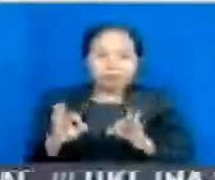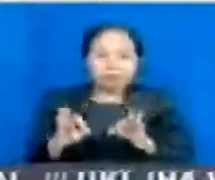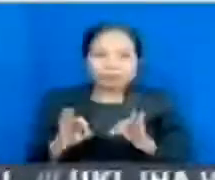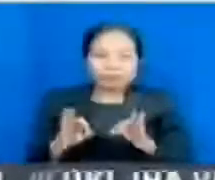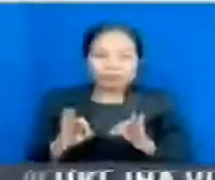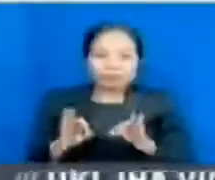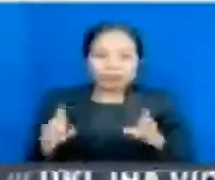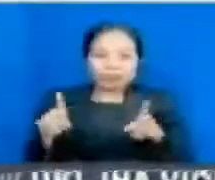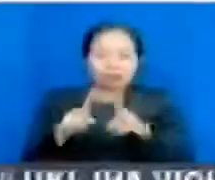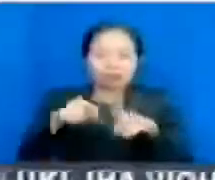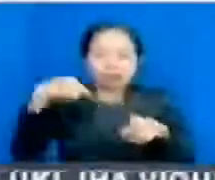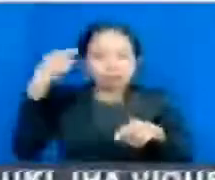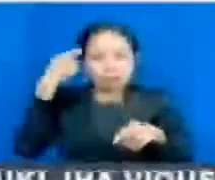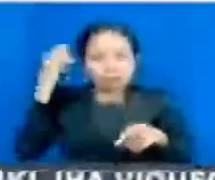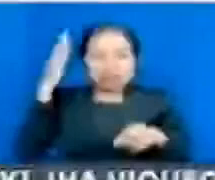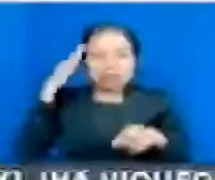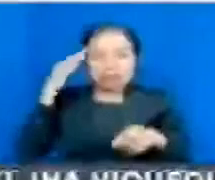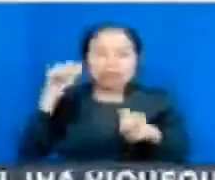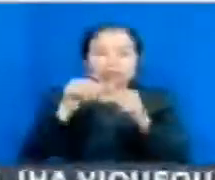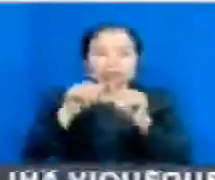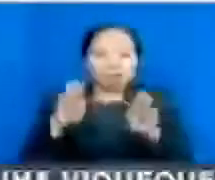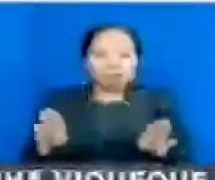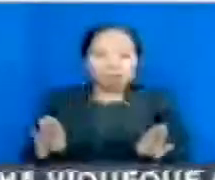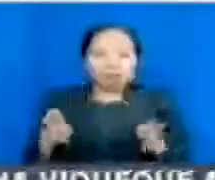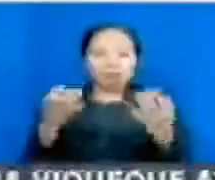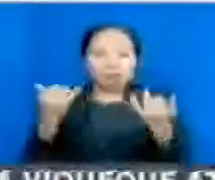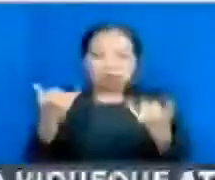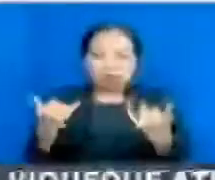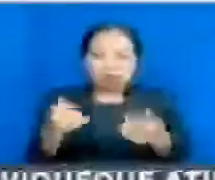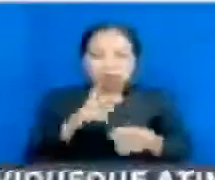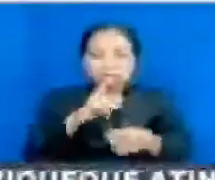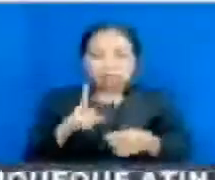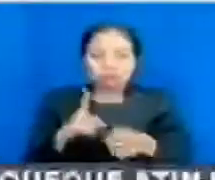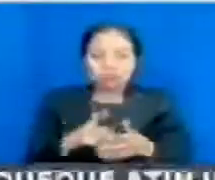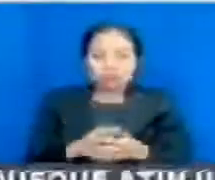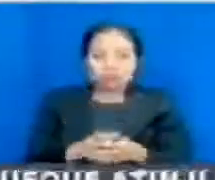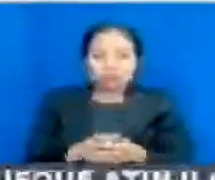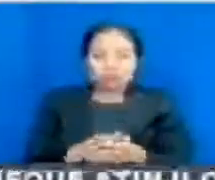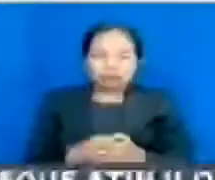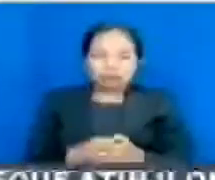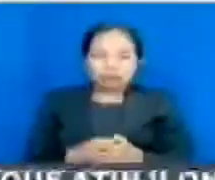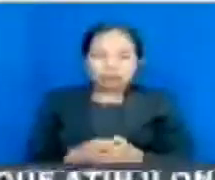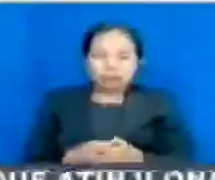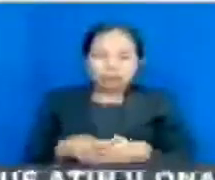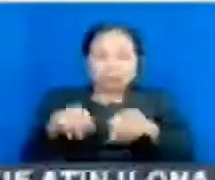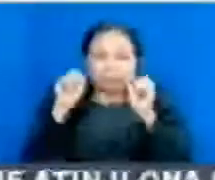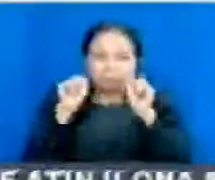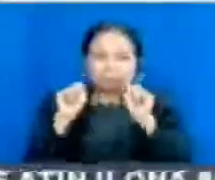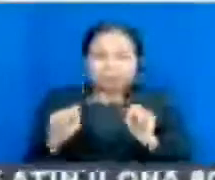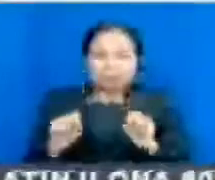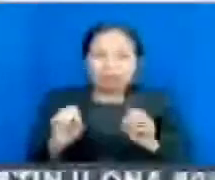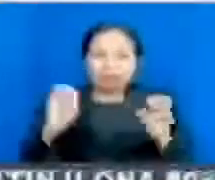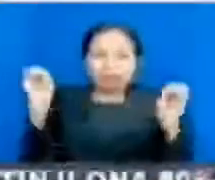sekarik hanesan neulon sira sehatene, kate administrador nemas ukon, lolosne administrador ni hadignidade. Bele, la